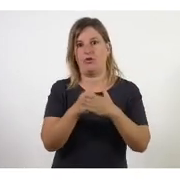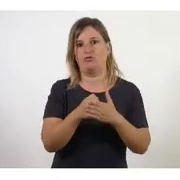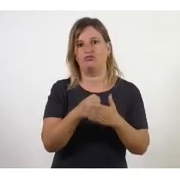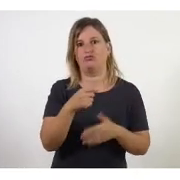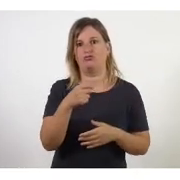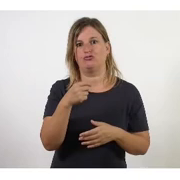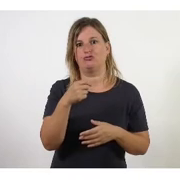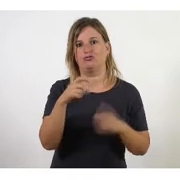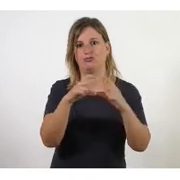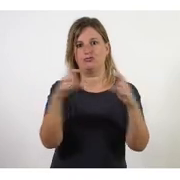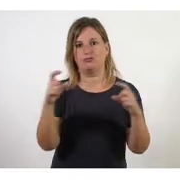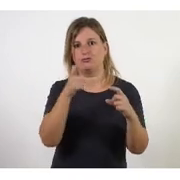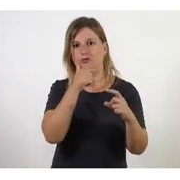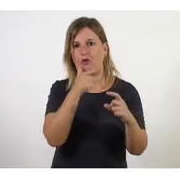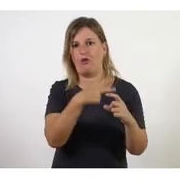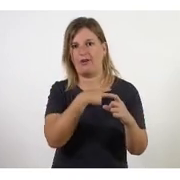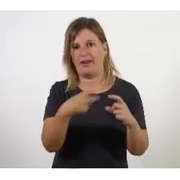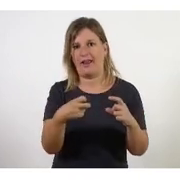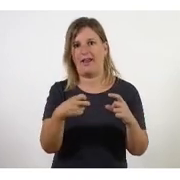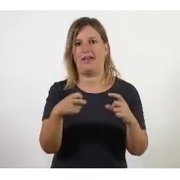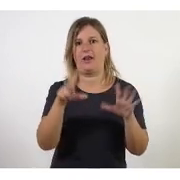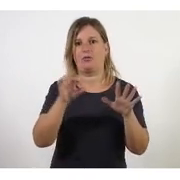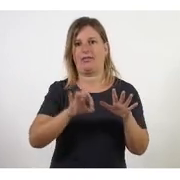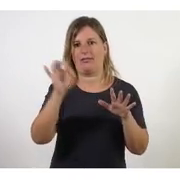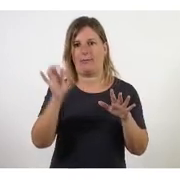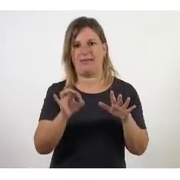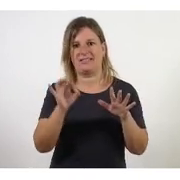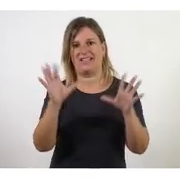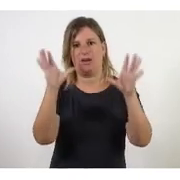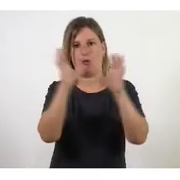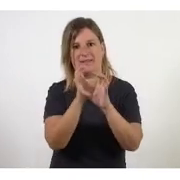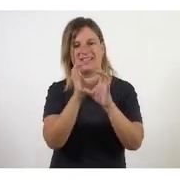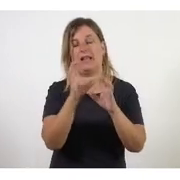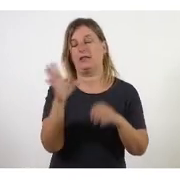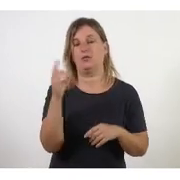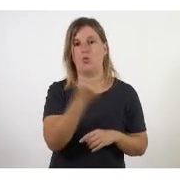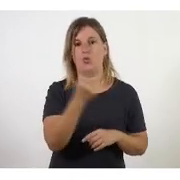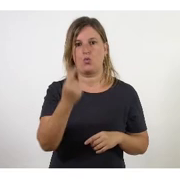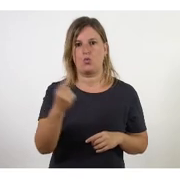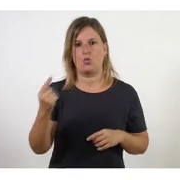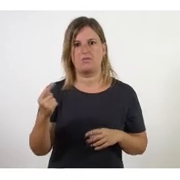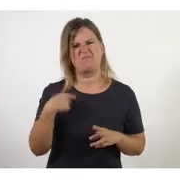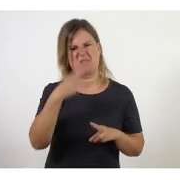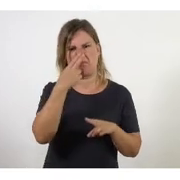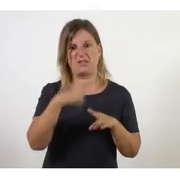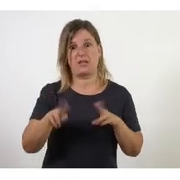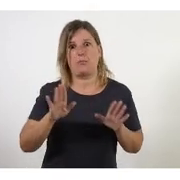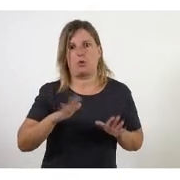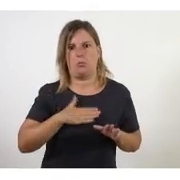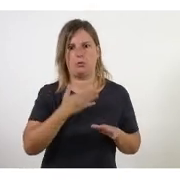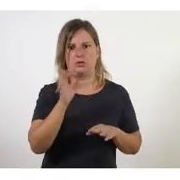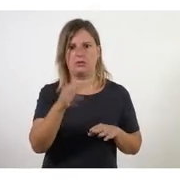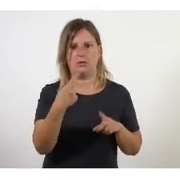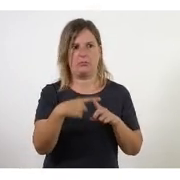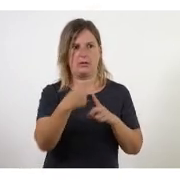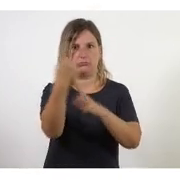color al 80%, vale? Haureu de fer-ho un per un. M'estranya, però és possible, si n'hi ha més d'un que està